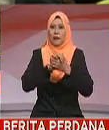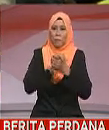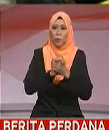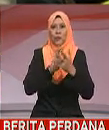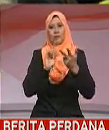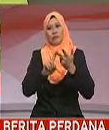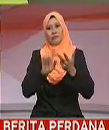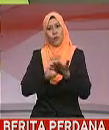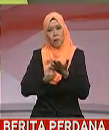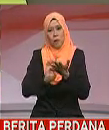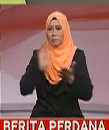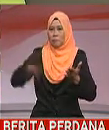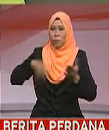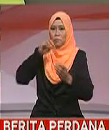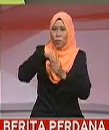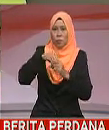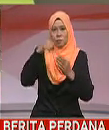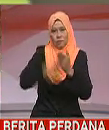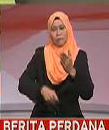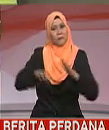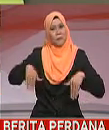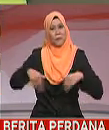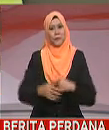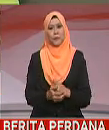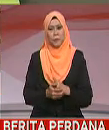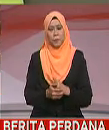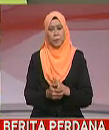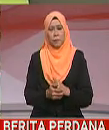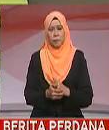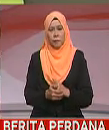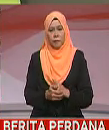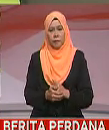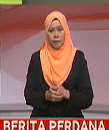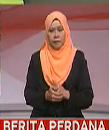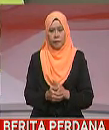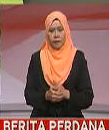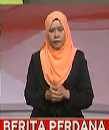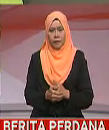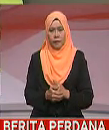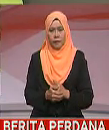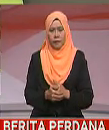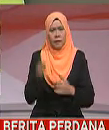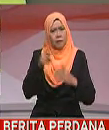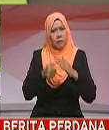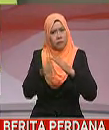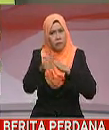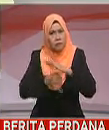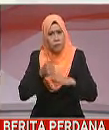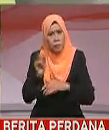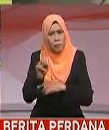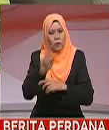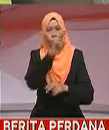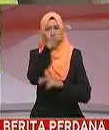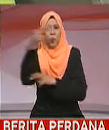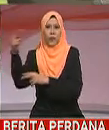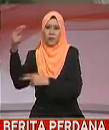ubat-ubatan. Nak buka tu kakinya, kaki jalan kaki. Jalan kaki masuk mana? Masuk utang-utang lah.